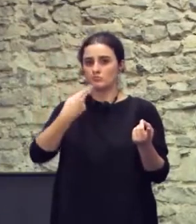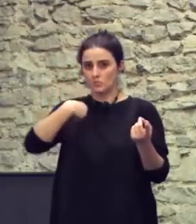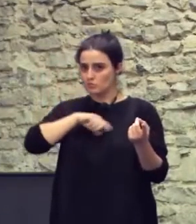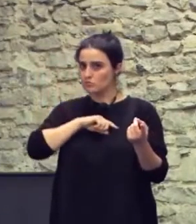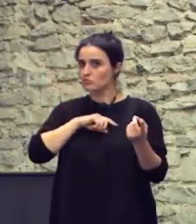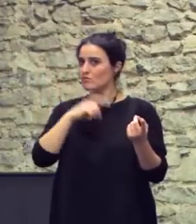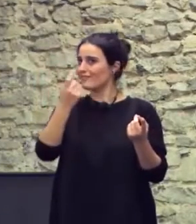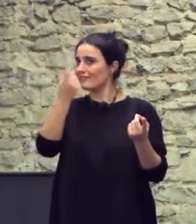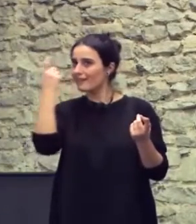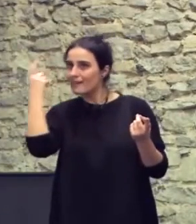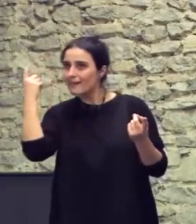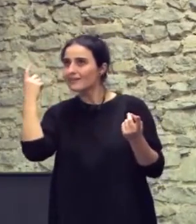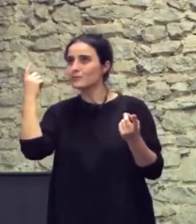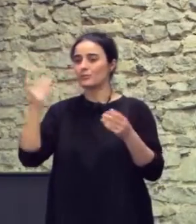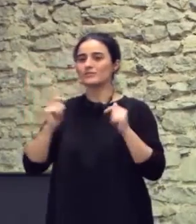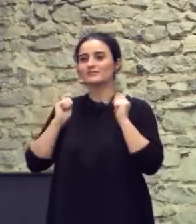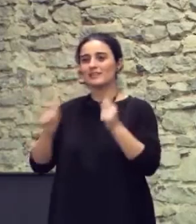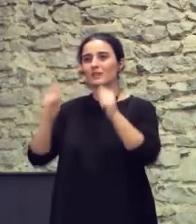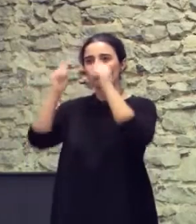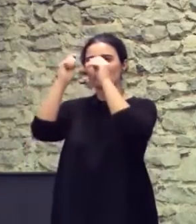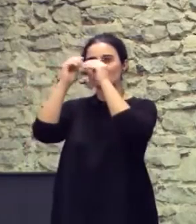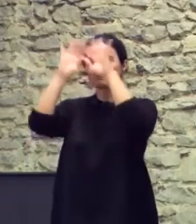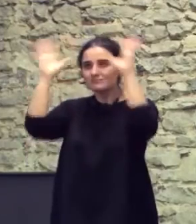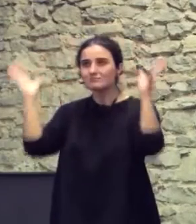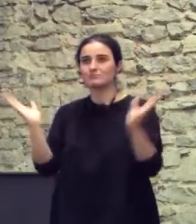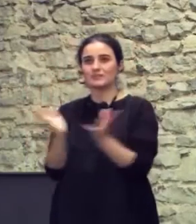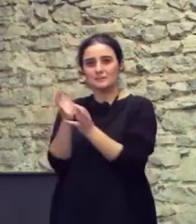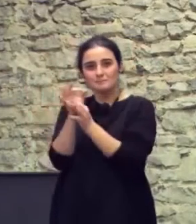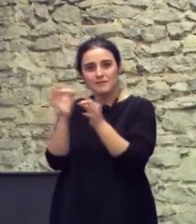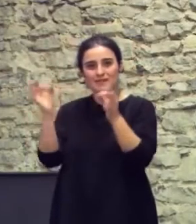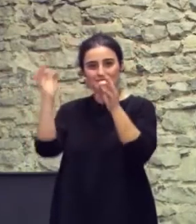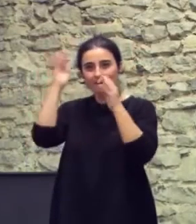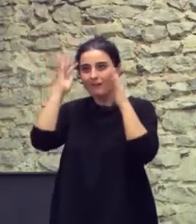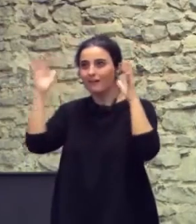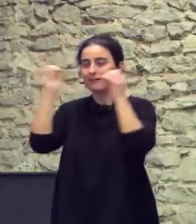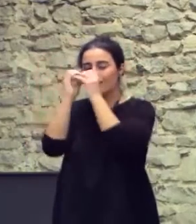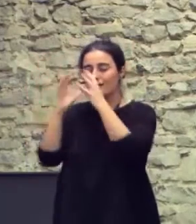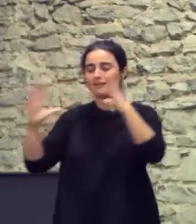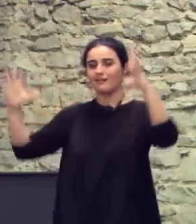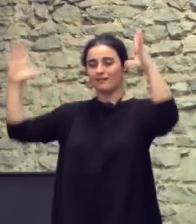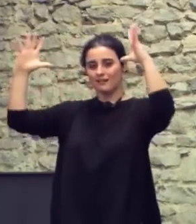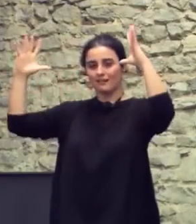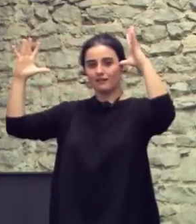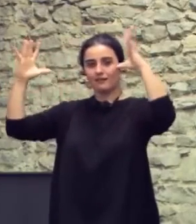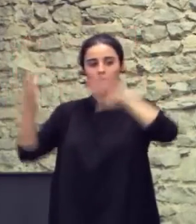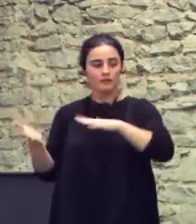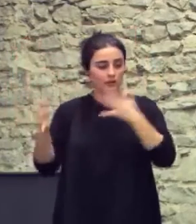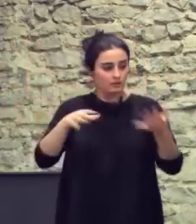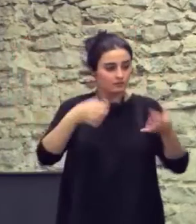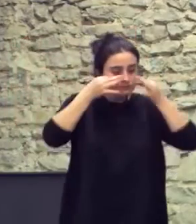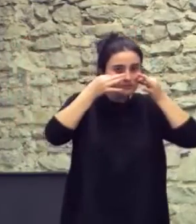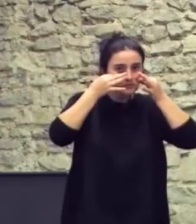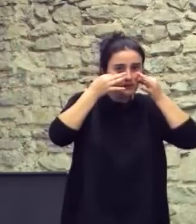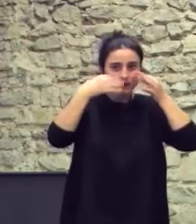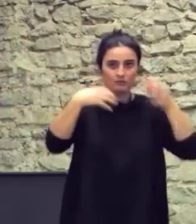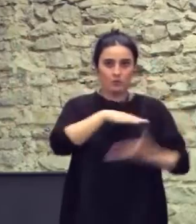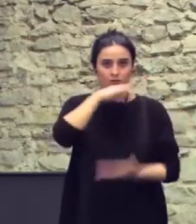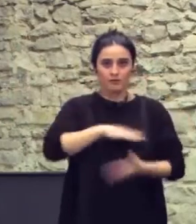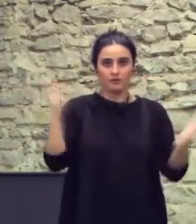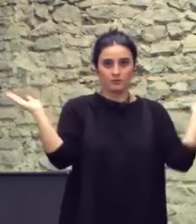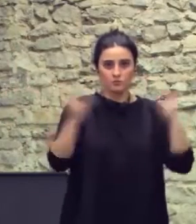gure ikaslei mundu perfecto imaginario bat, eta inkapazitatu egin ditugu bizitza realerako. Eskolatik egin